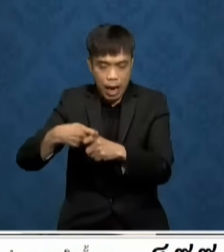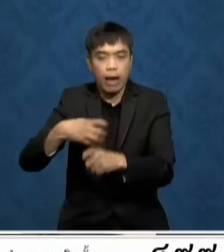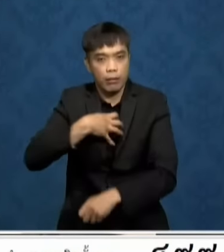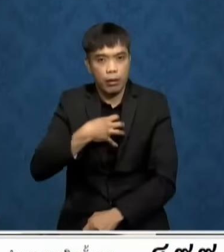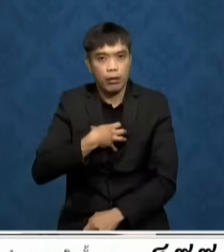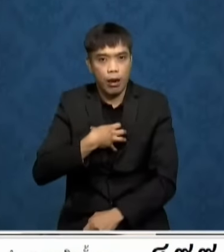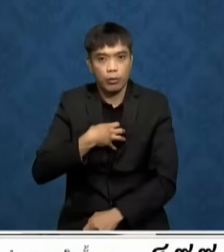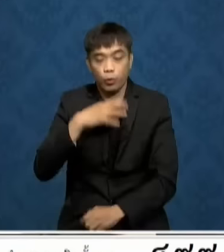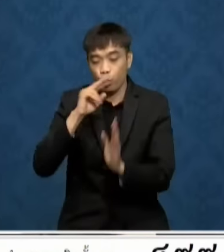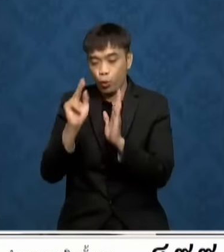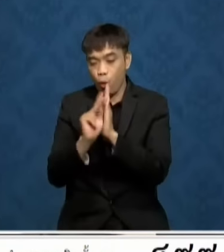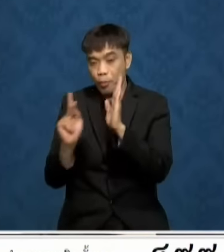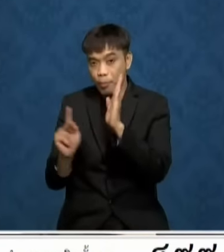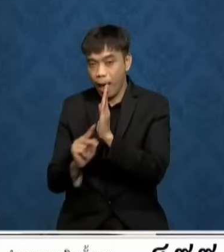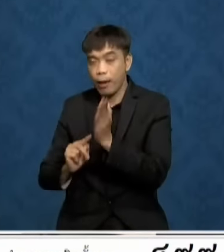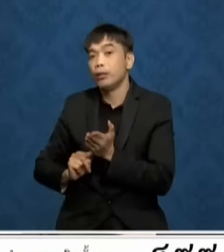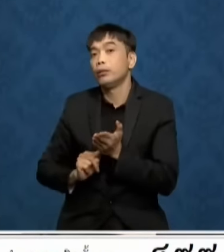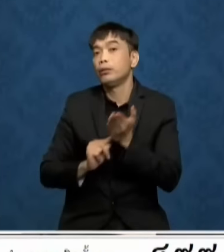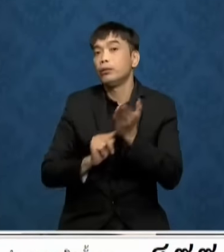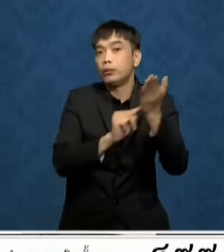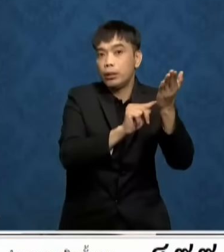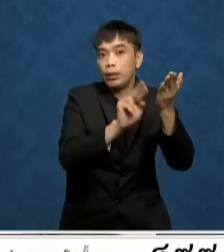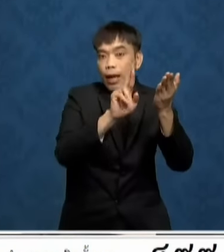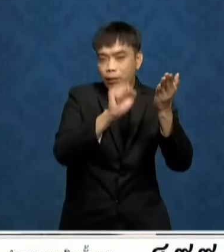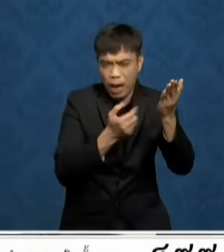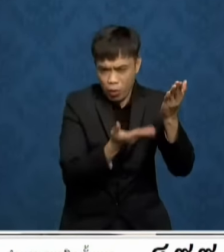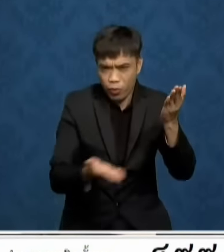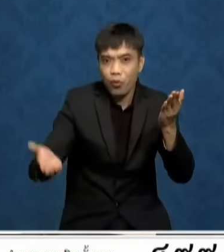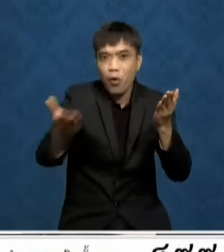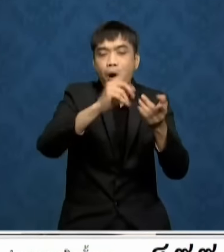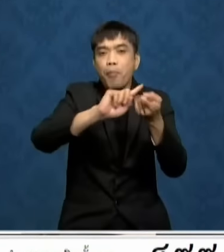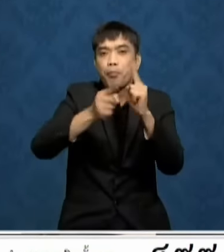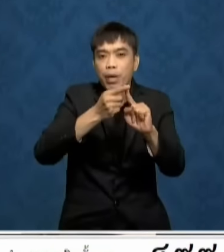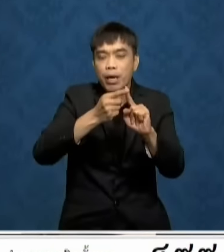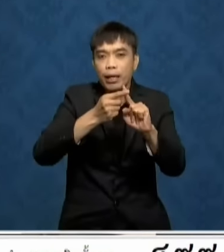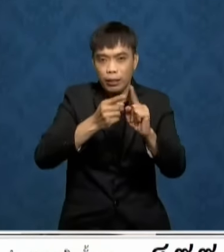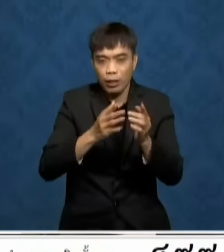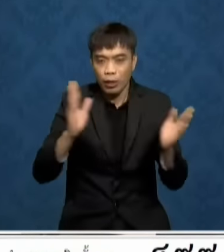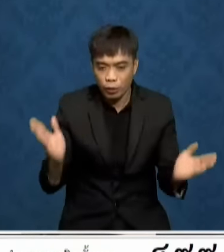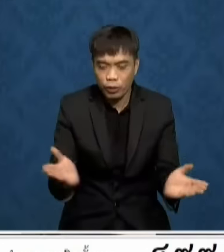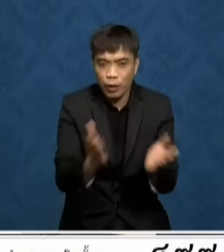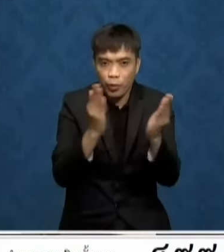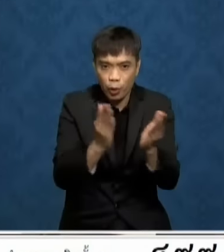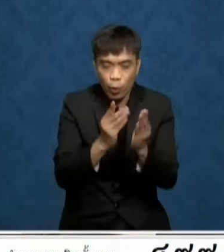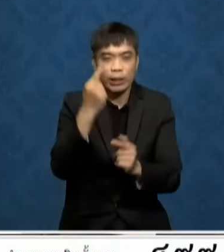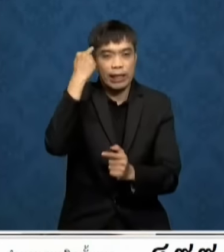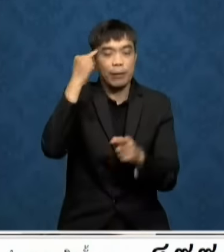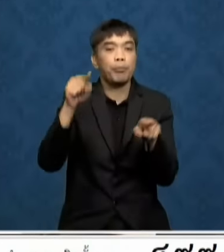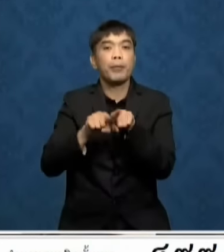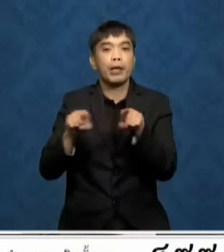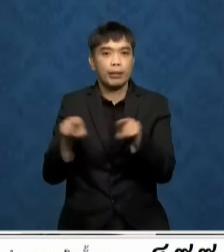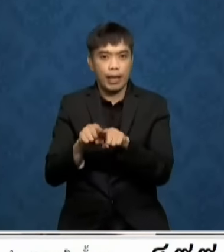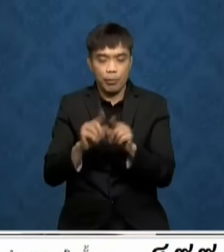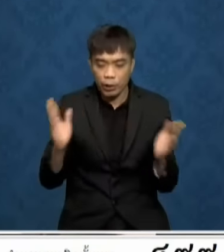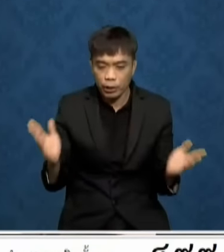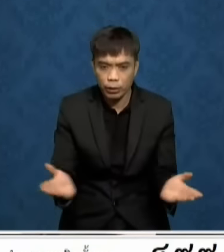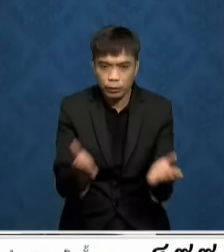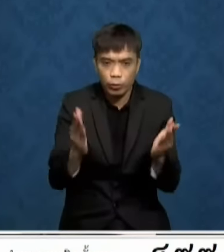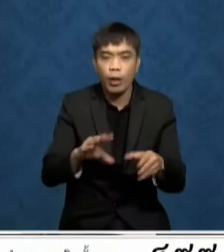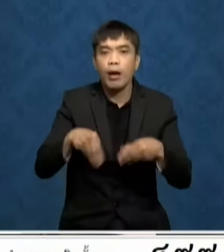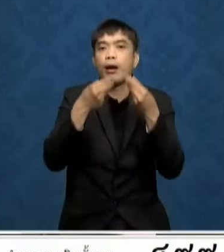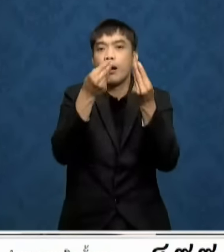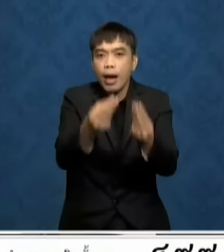นี้ถูกยื่นเข้าสู่รัฐสภาจะได้รับการสนับสนุนจากเพื่อนสมาชิกสภาผู้แทนราษฎรทุกท่านเพื่อมาร่วมกันสร้างสถาบันทาง